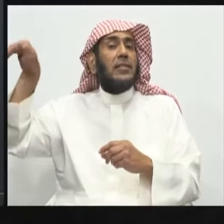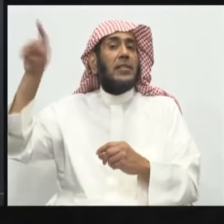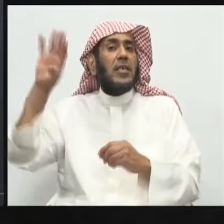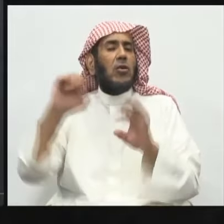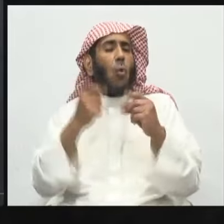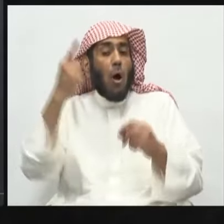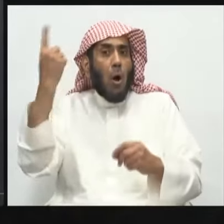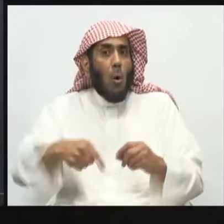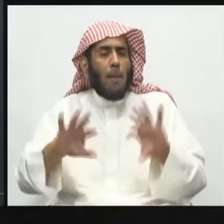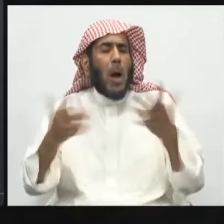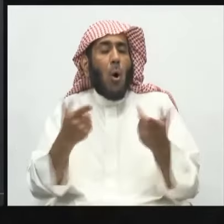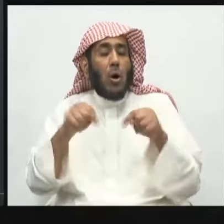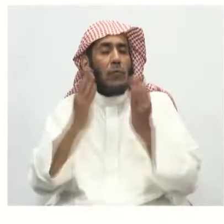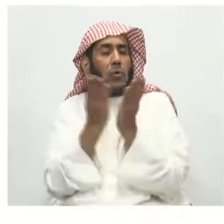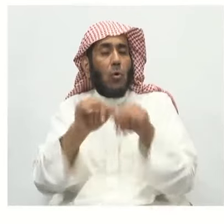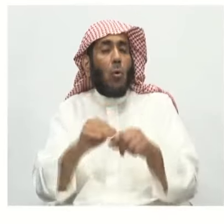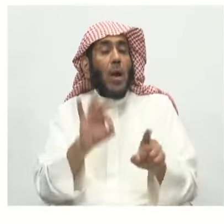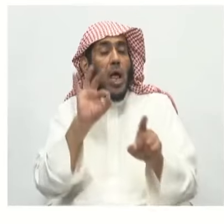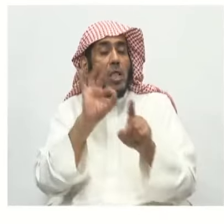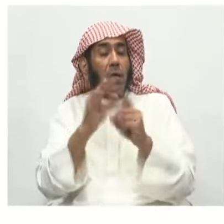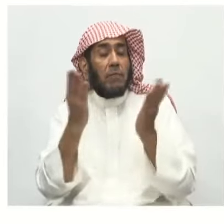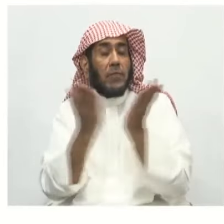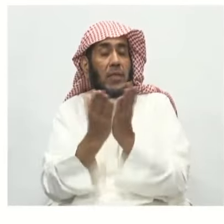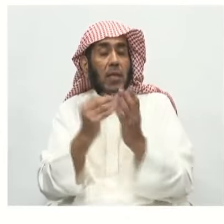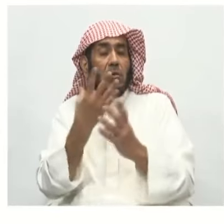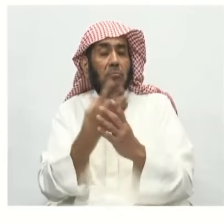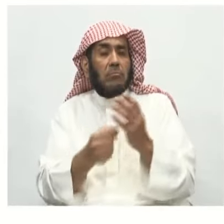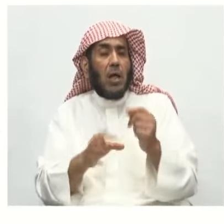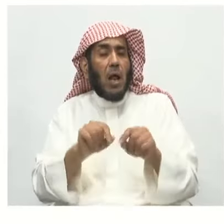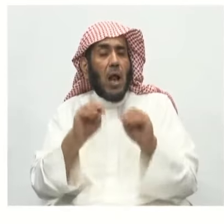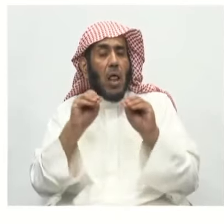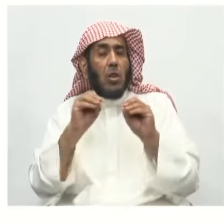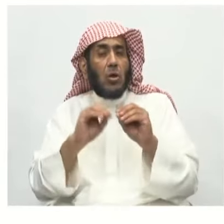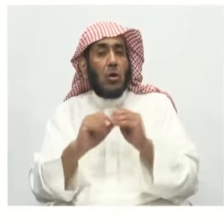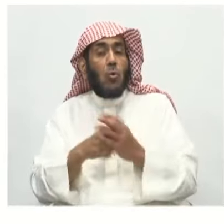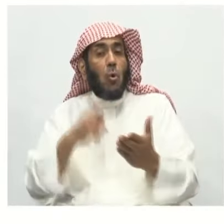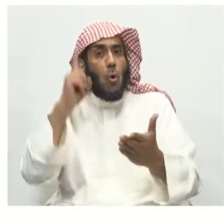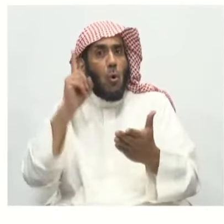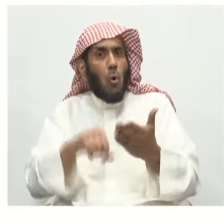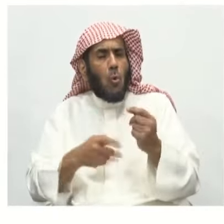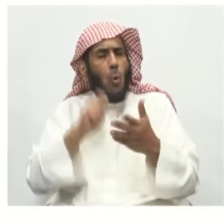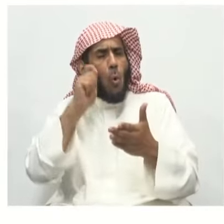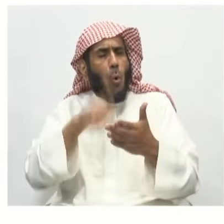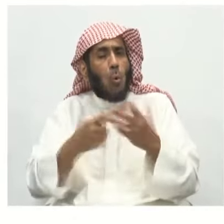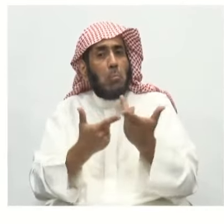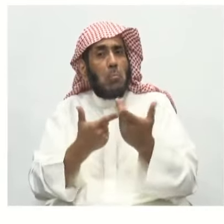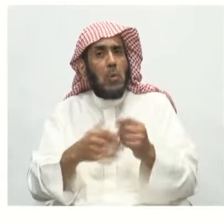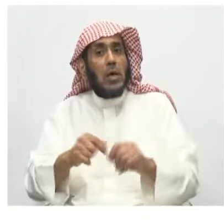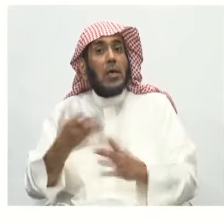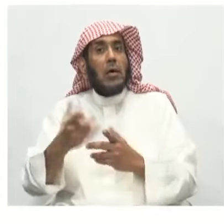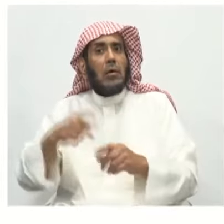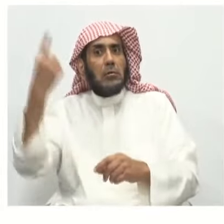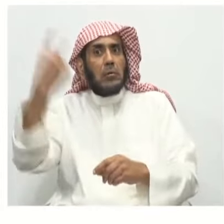اليوم وايضا من اهداف درسنا لهذا اليوم ابنائي وبناتي ان نذكر حكم السحر ما حكمه